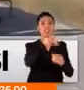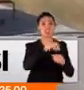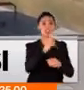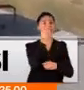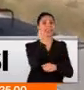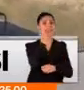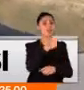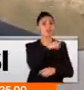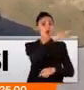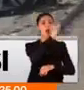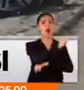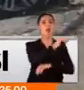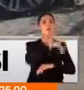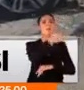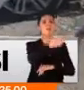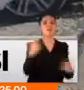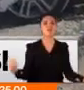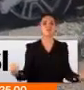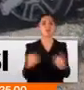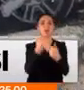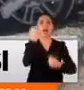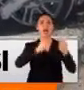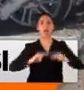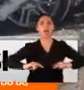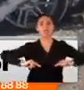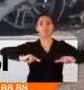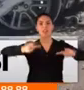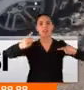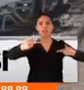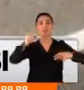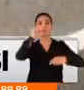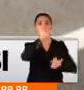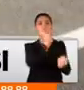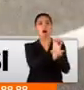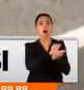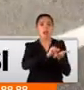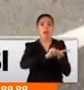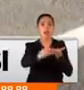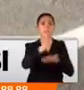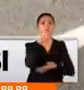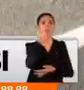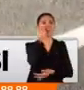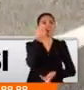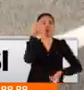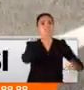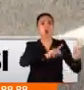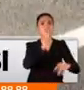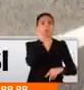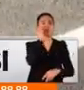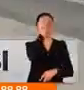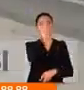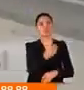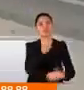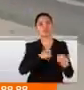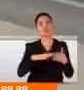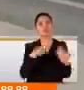bulunduğu kamyonetle çarpıştı. Araç takla atarak refüje savruldu. Ocak ailesinden 6 kişi can verdi. Bir kişi de